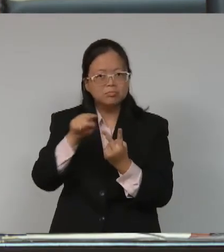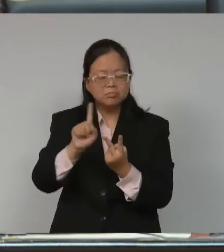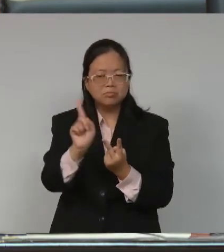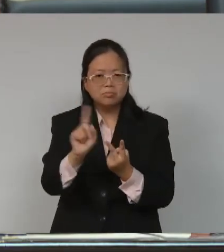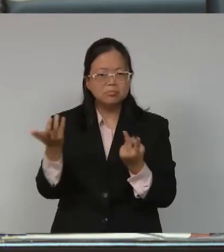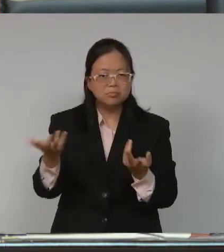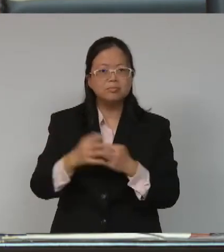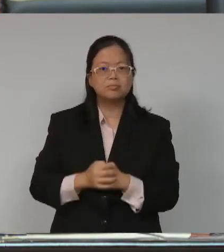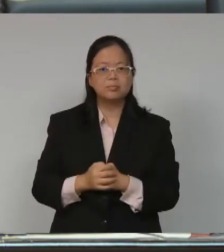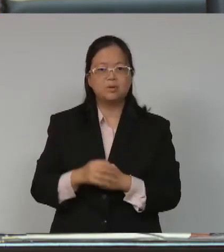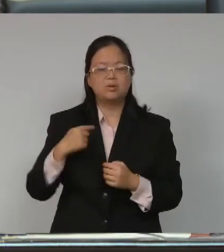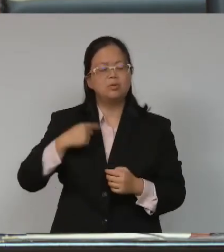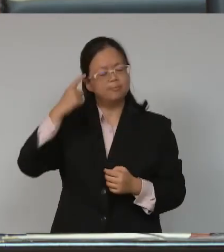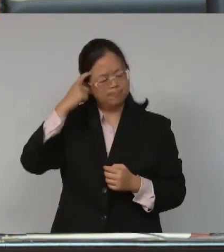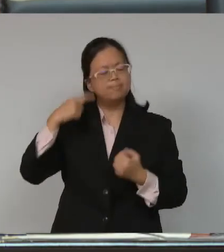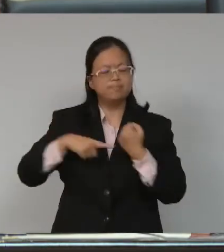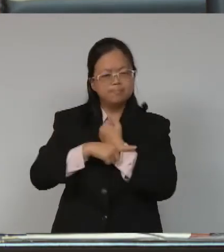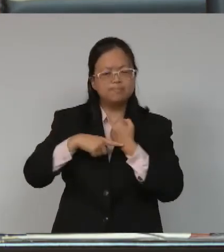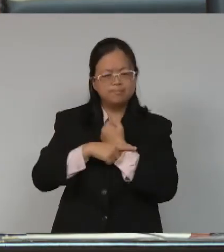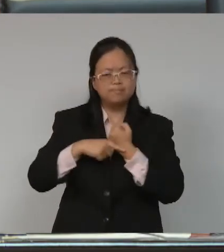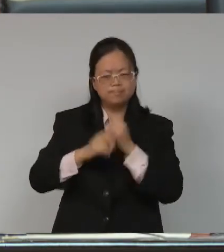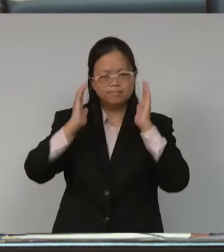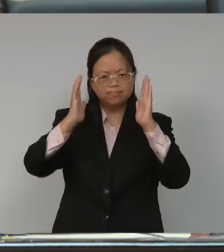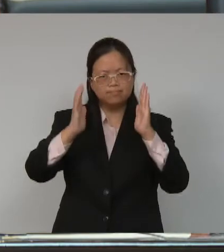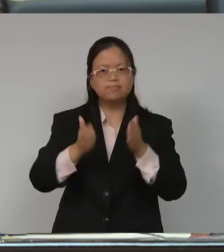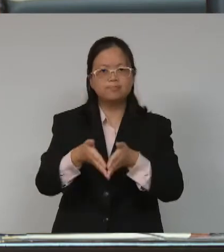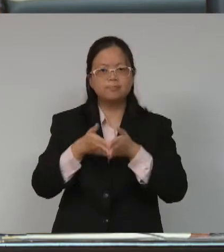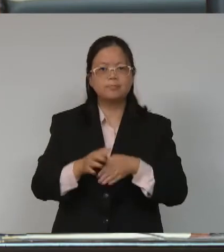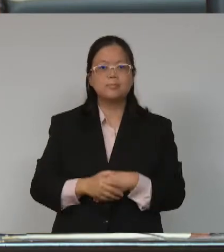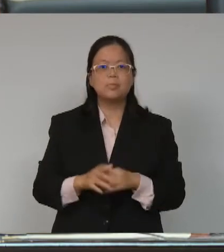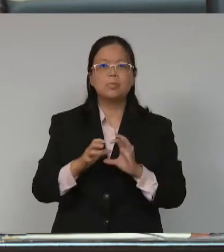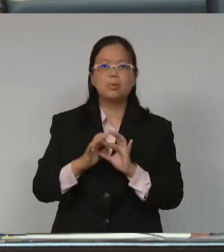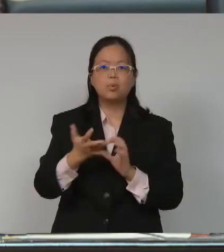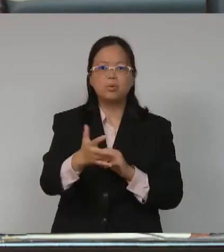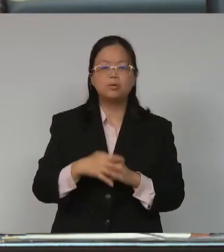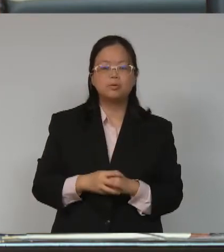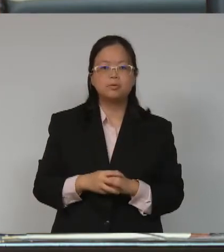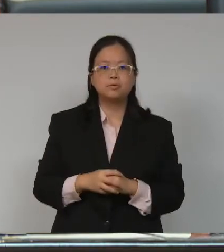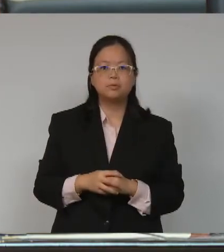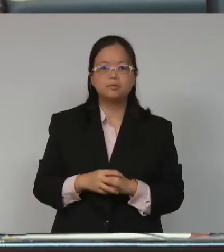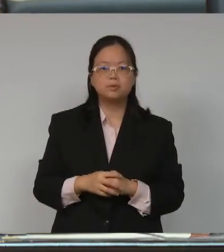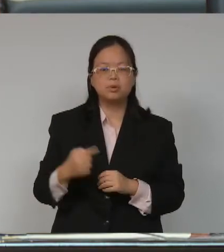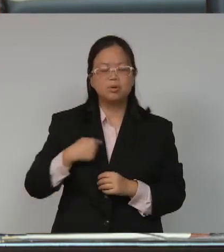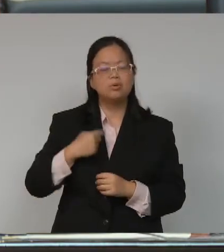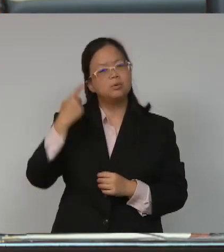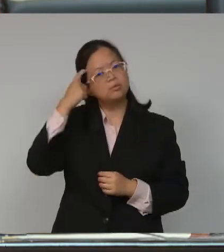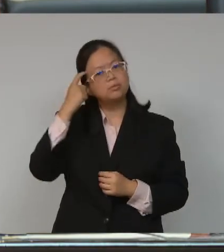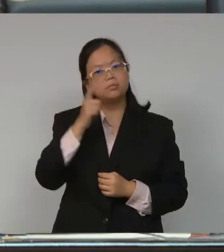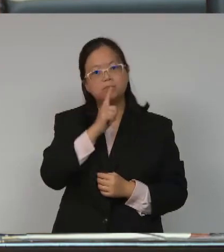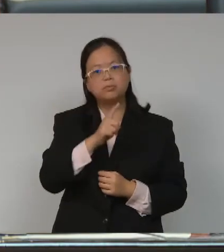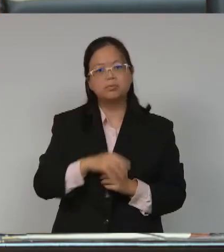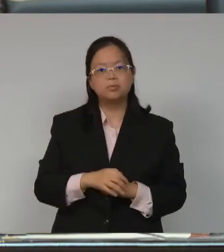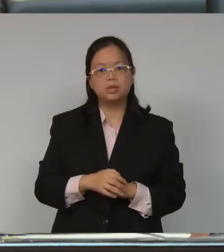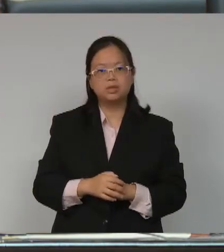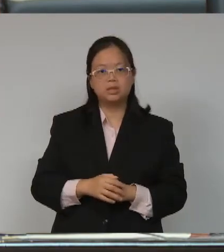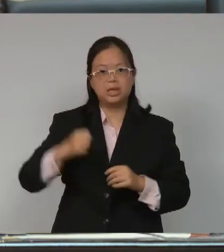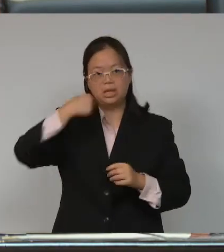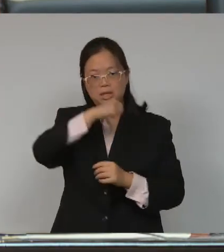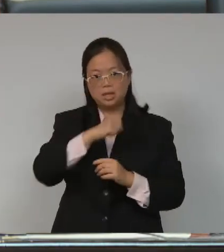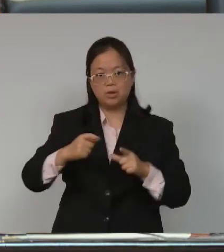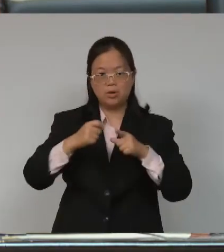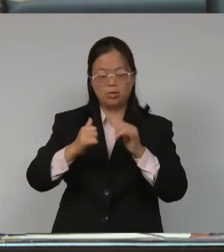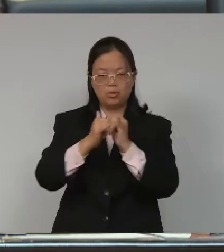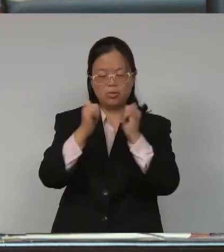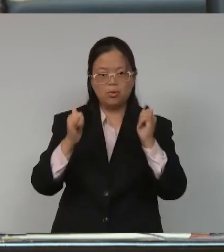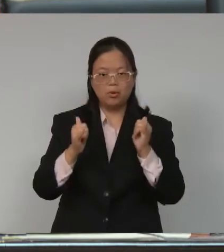个值得严肃去讨论的问题哦，因为我们确实我们会觉得说，可能台湾的一个公民投票程序的一个规范底